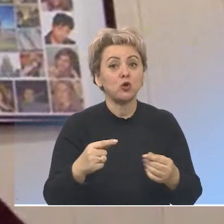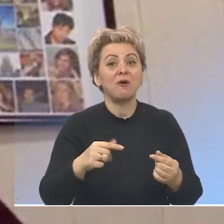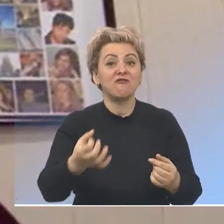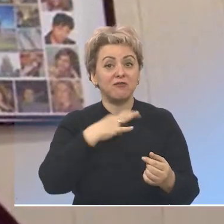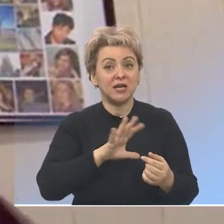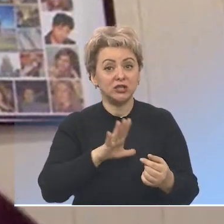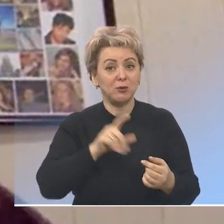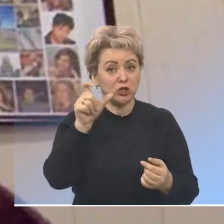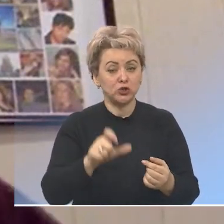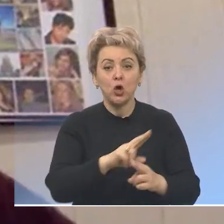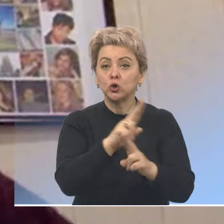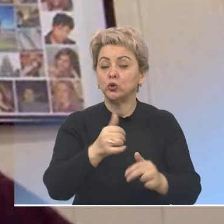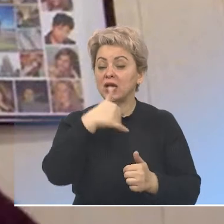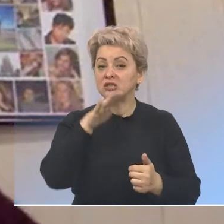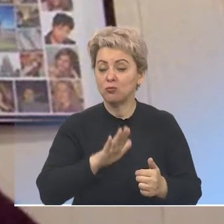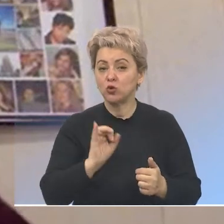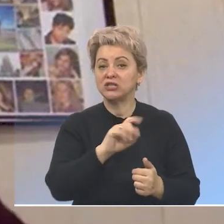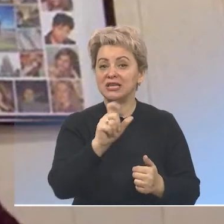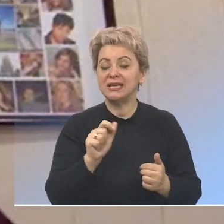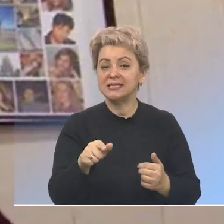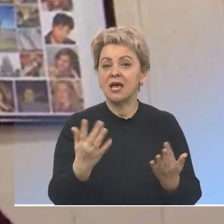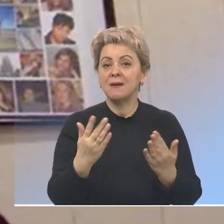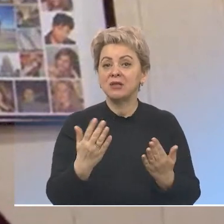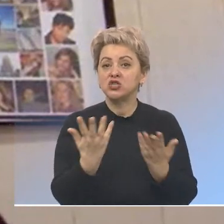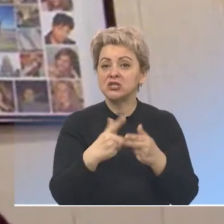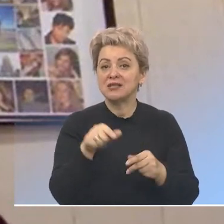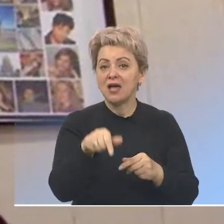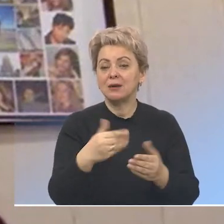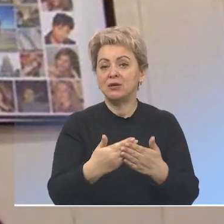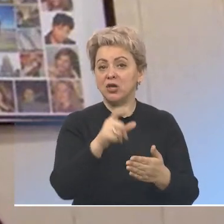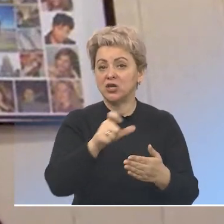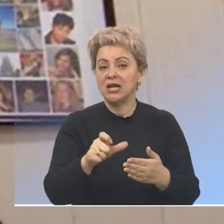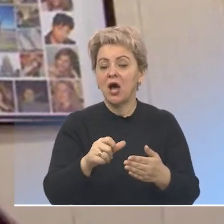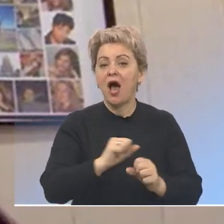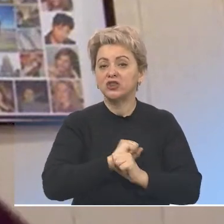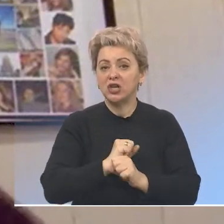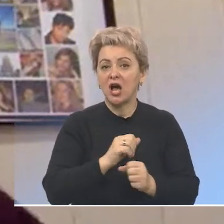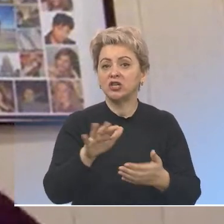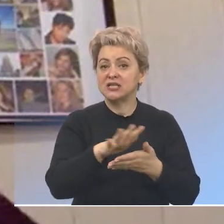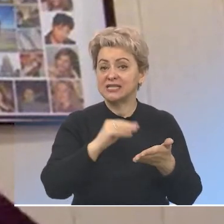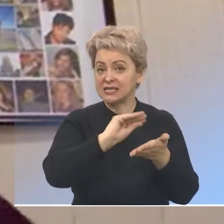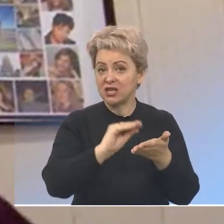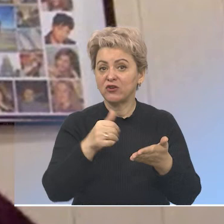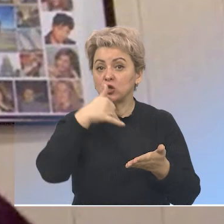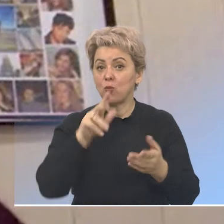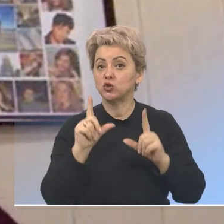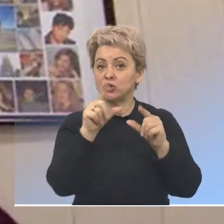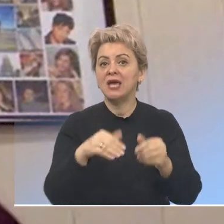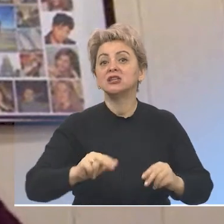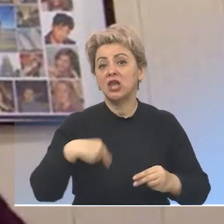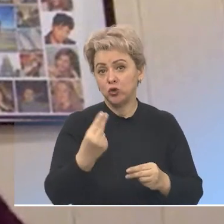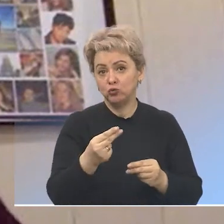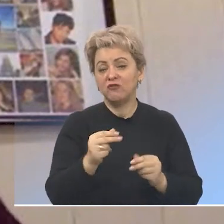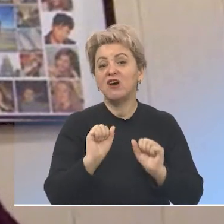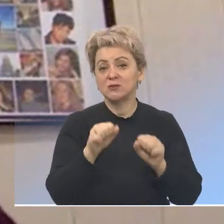Если кто-то не может из числа отдыхающих в заявке, не может поехать, дают